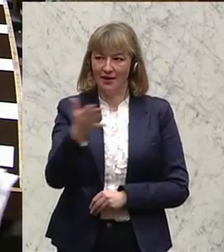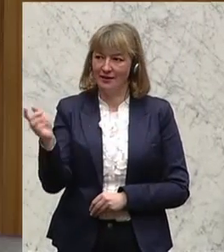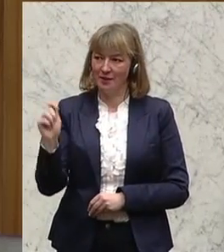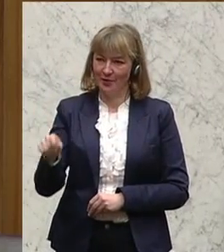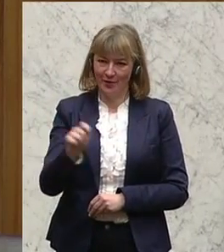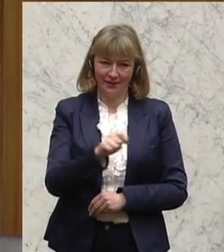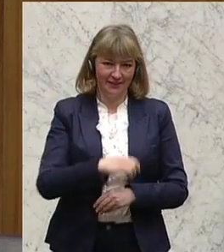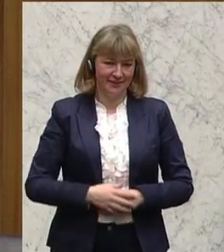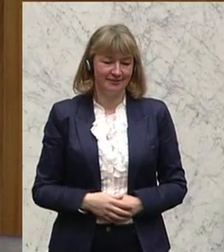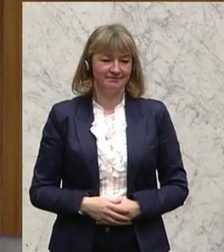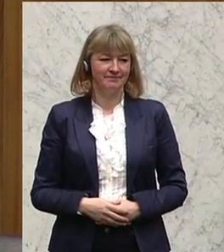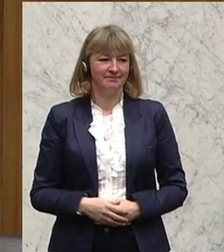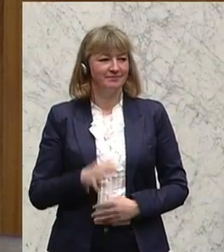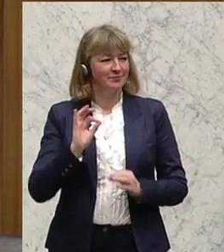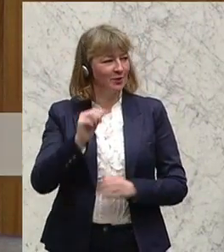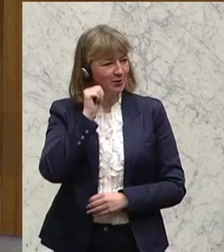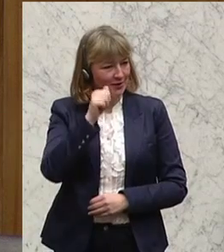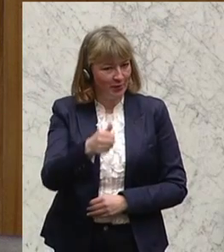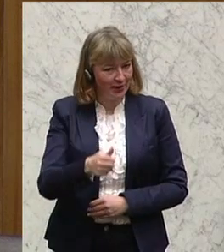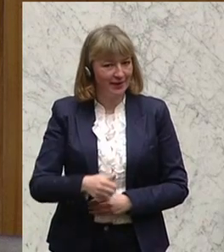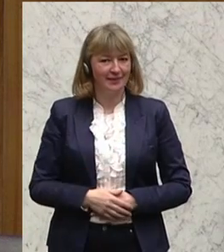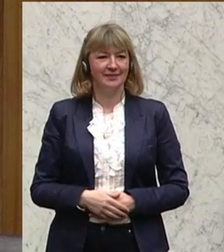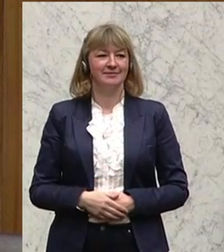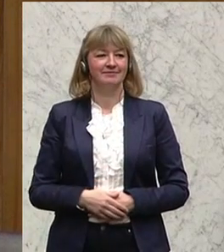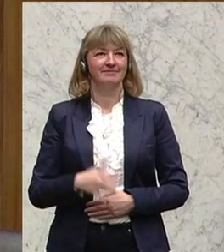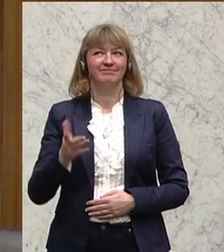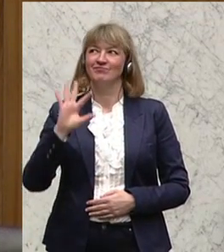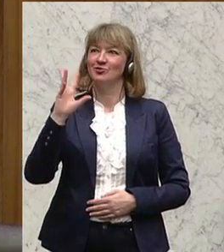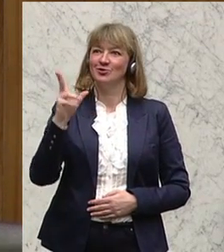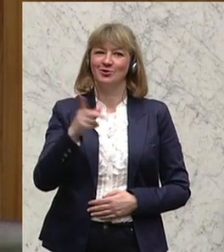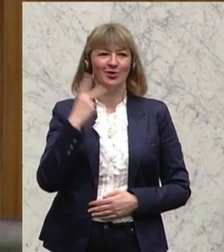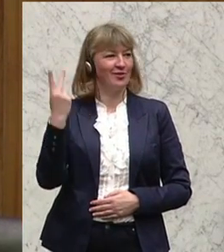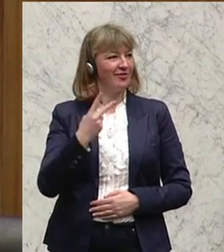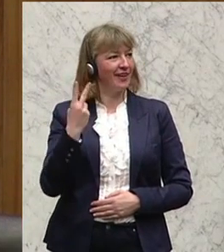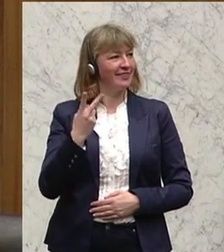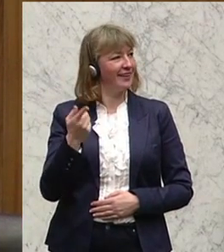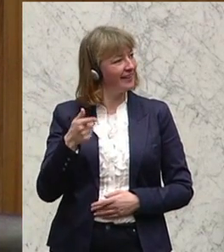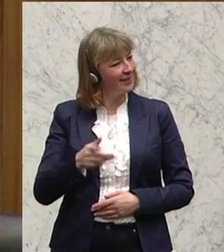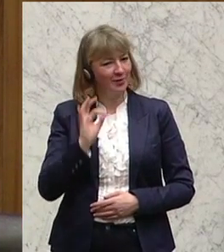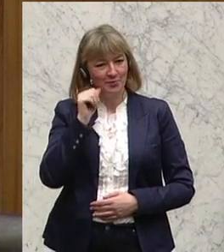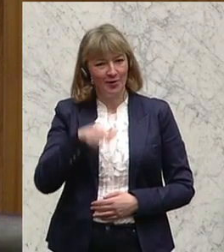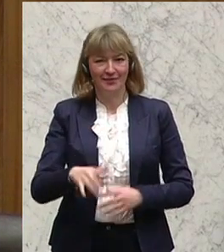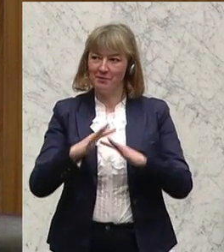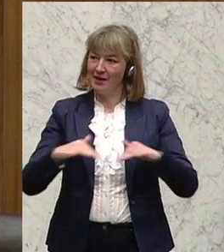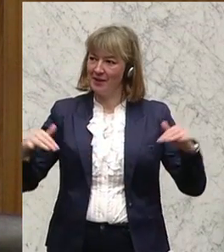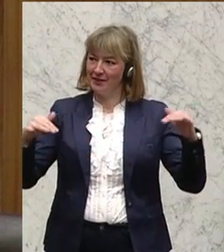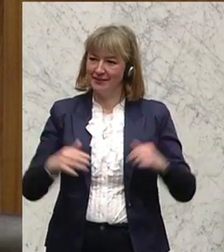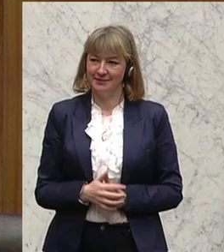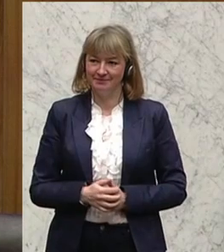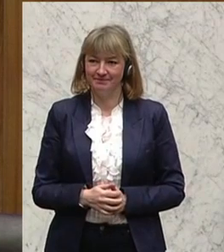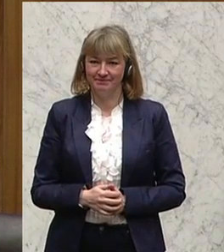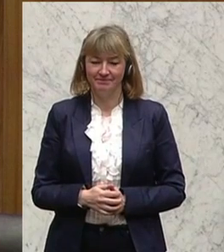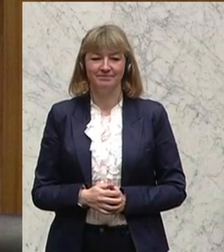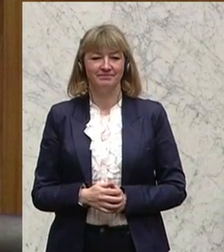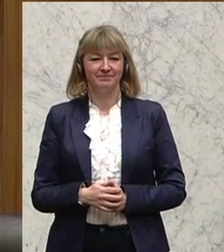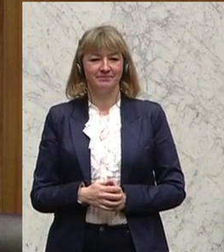Abgeordnete. Guten Morgen bei Kaiserwetter im Parlament. Ich möchte ganz gezielt auf das